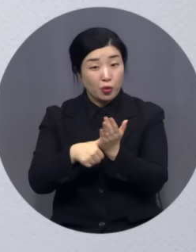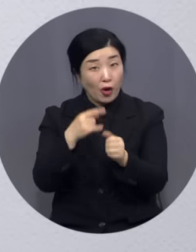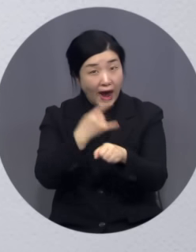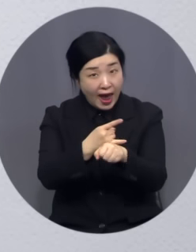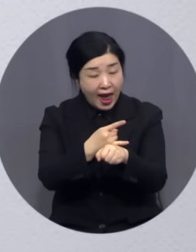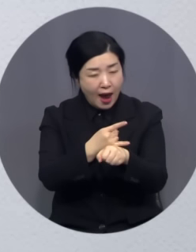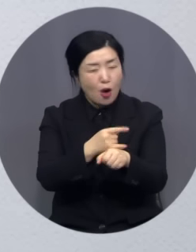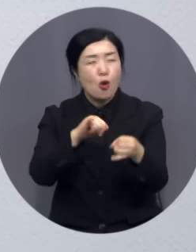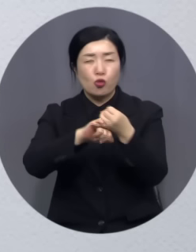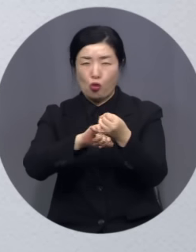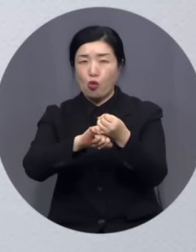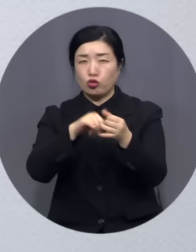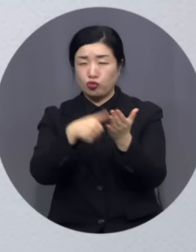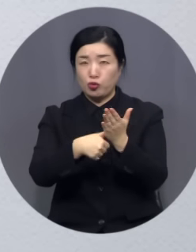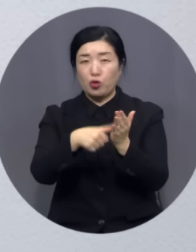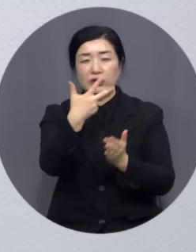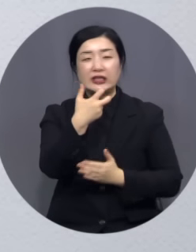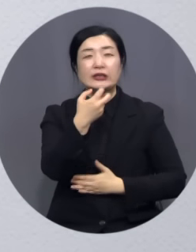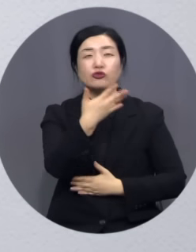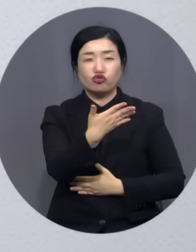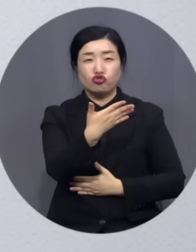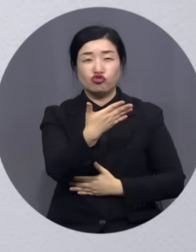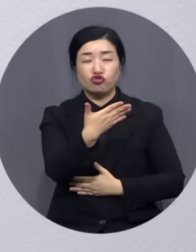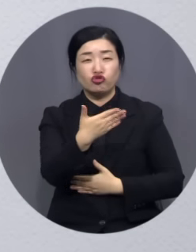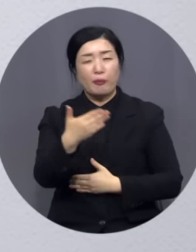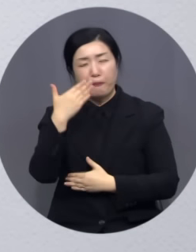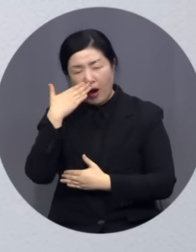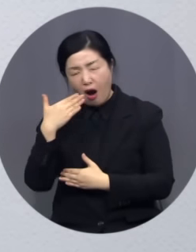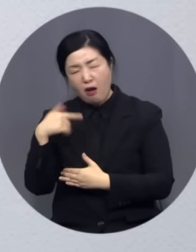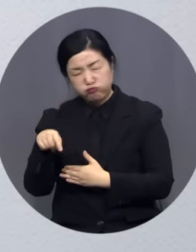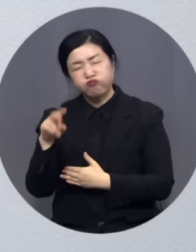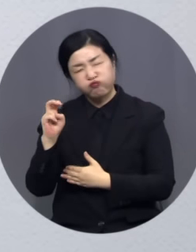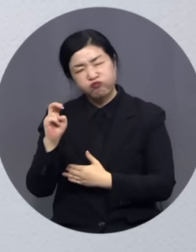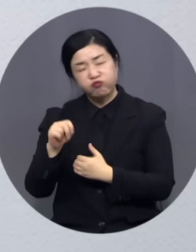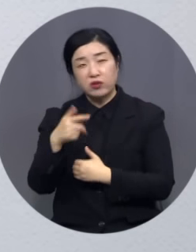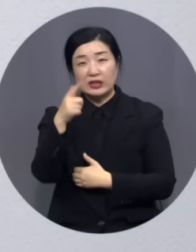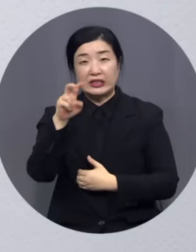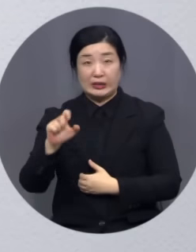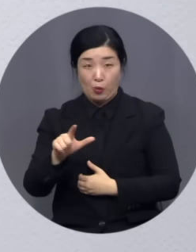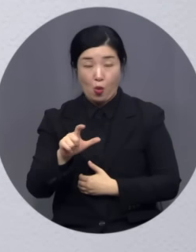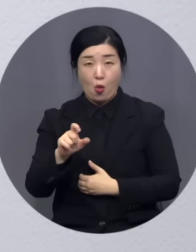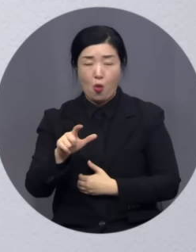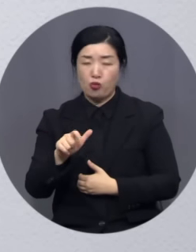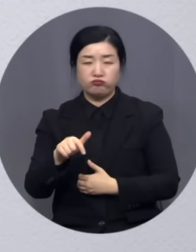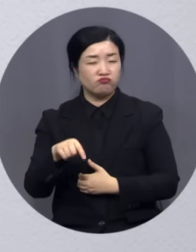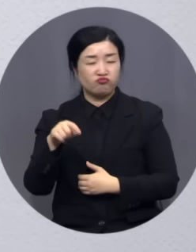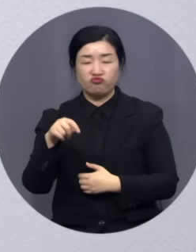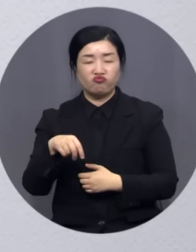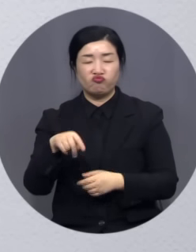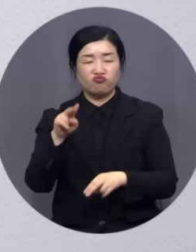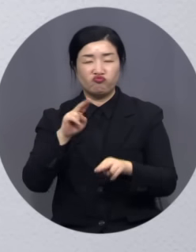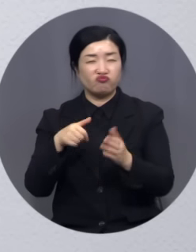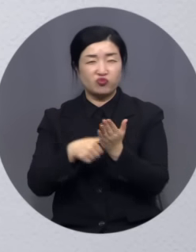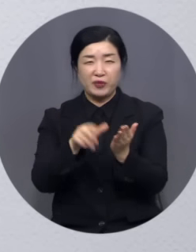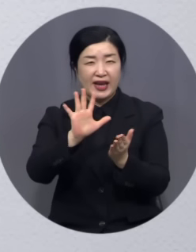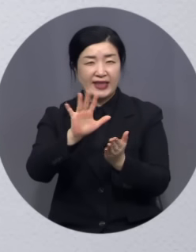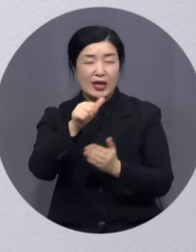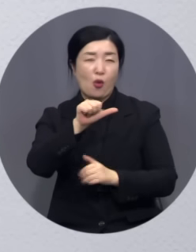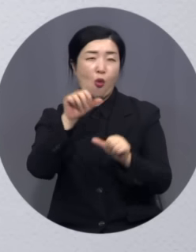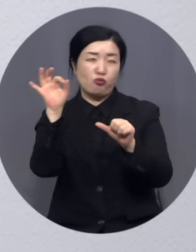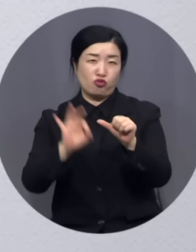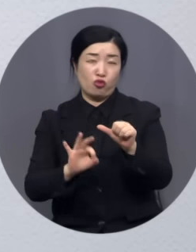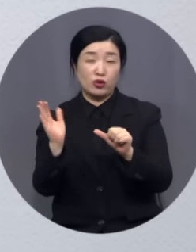반드시 투표할 것이다 79% 가능하면 투표할 것이다 15% 투표할 생각이 없다가 5%